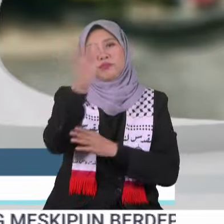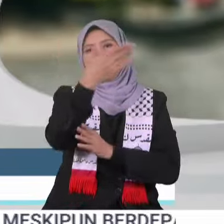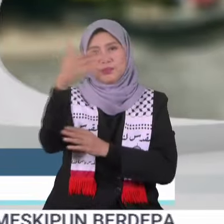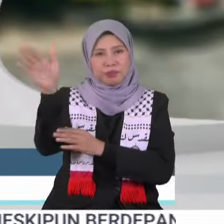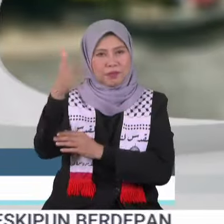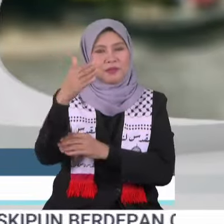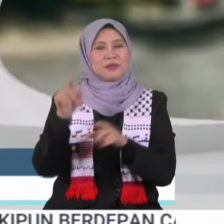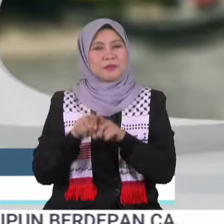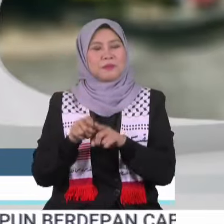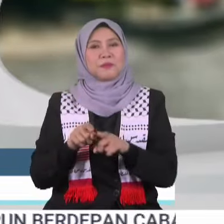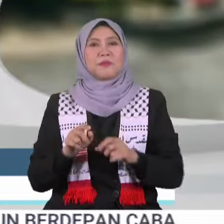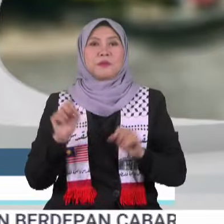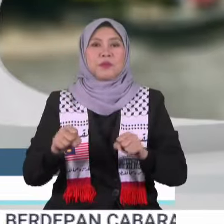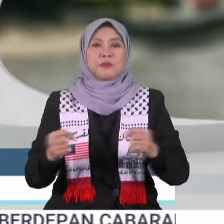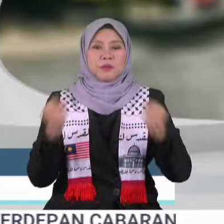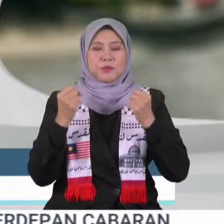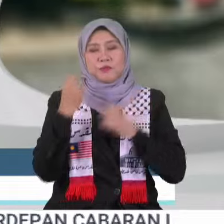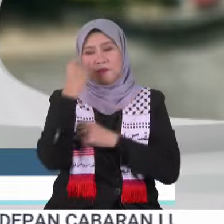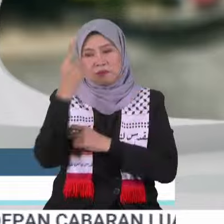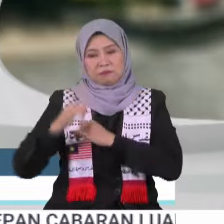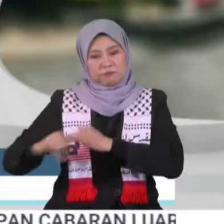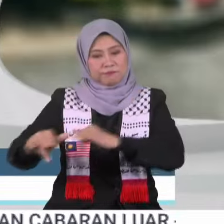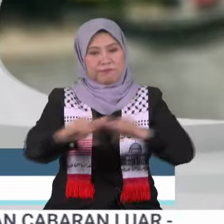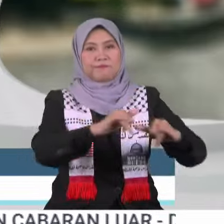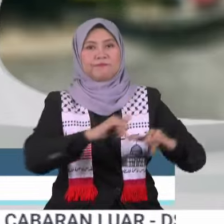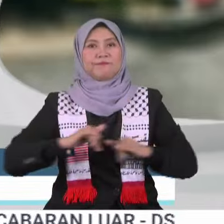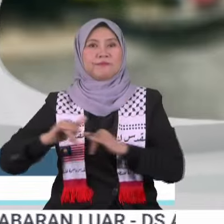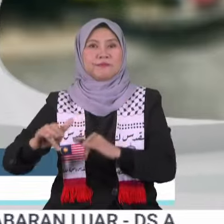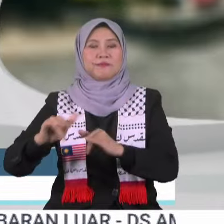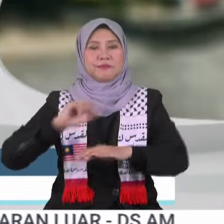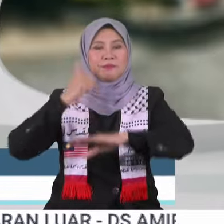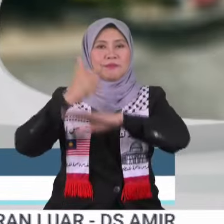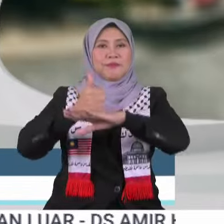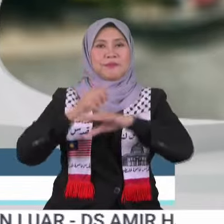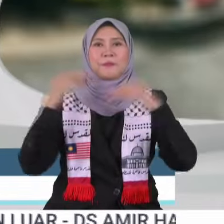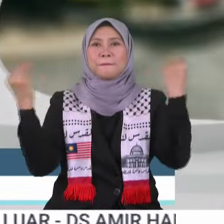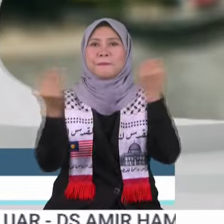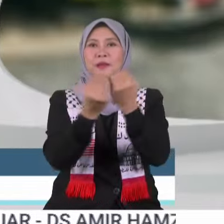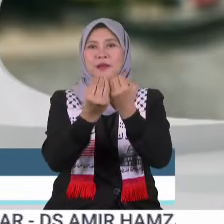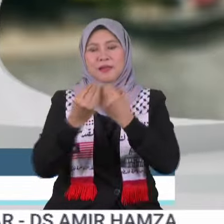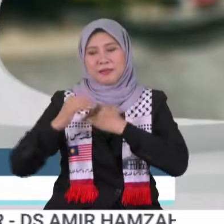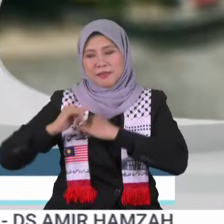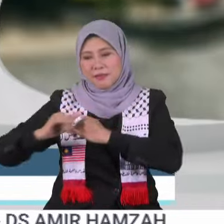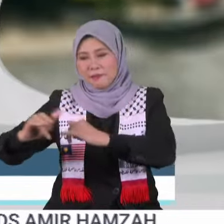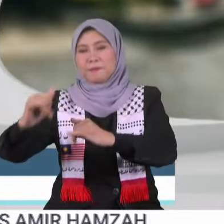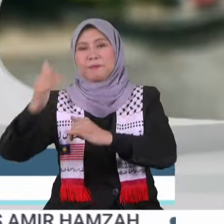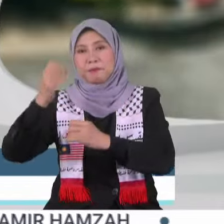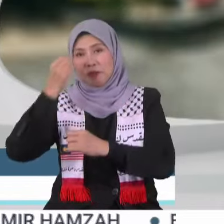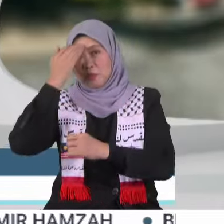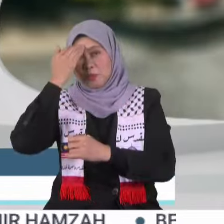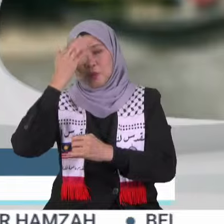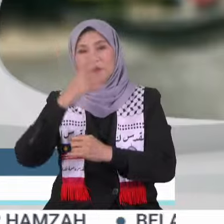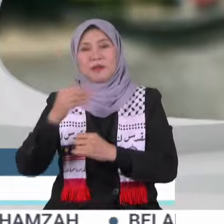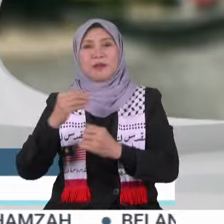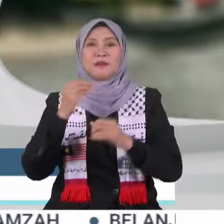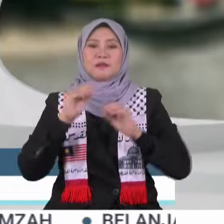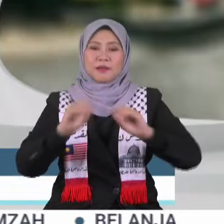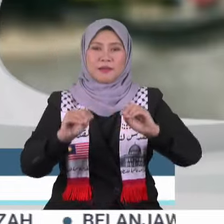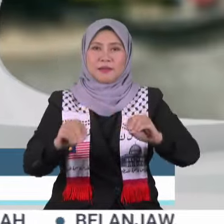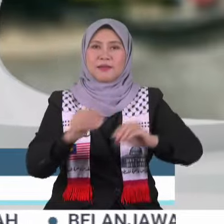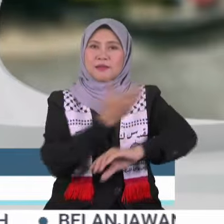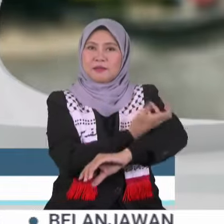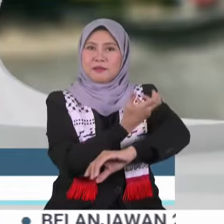Usaha ini sekaligus mengukuhkan persefahaman, kebersamaan dan mewujudkan masyarakat peduli sesama penduduk serta mendidik generasi muda